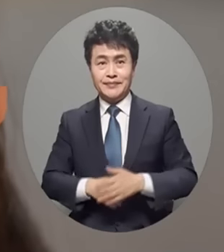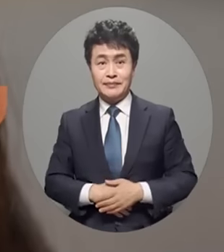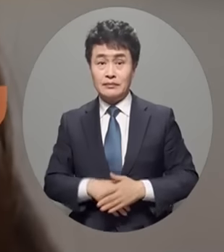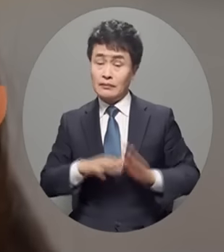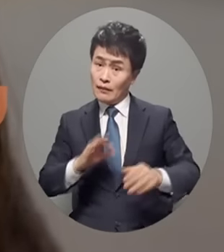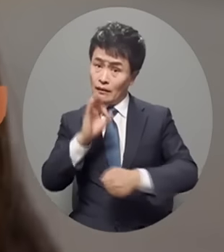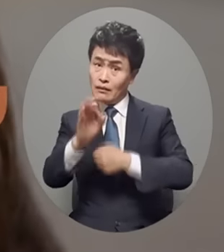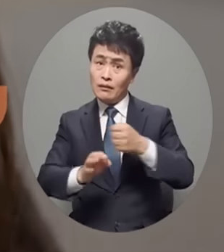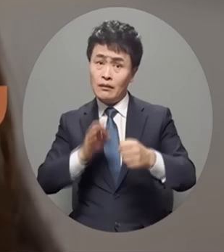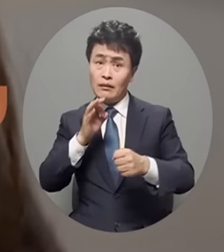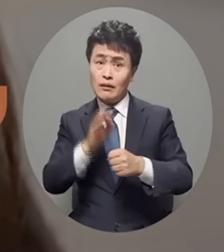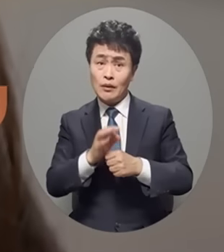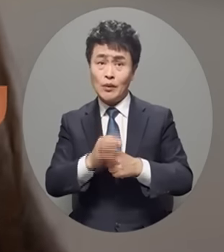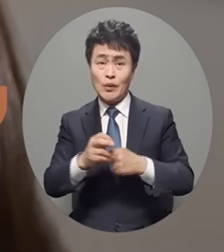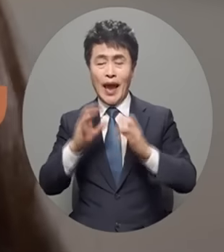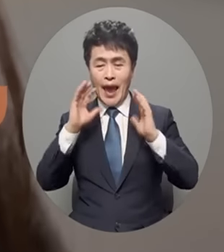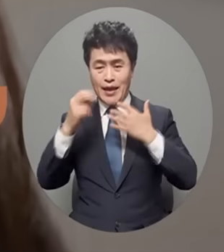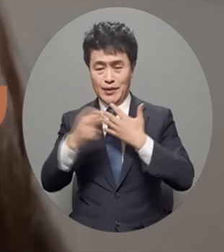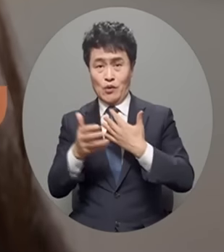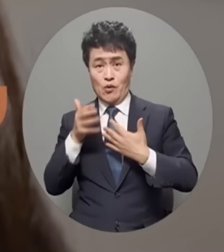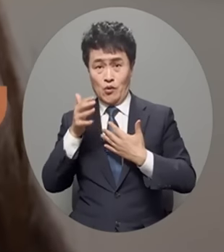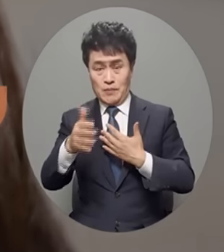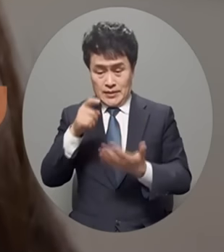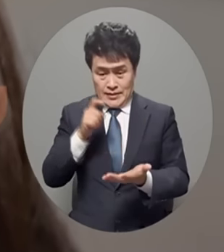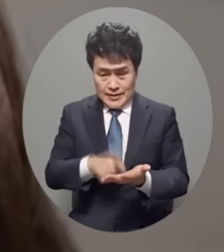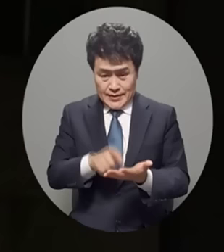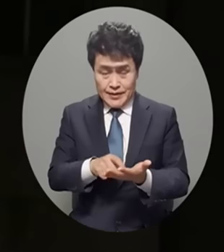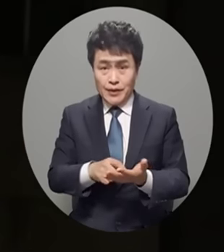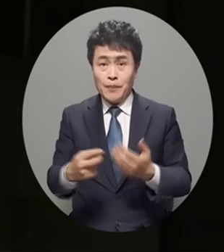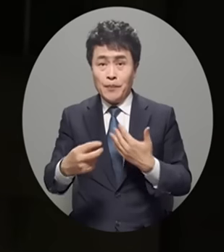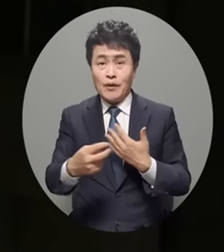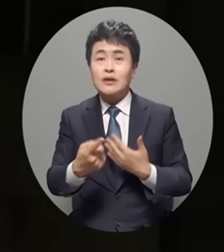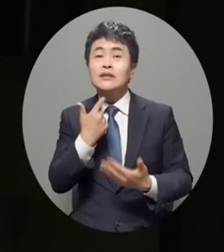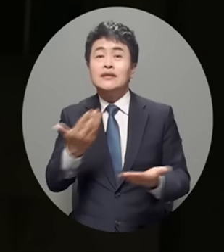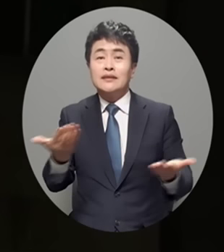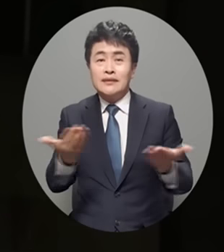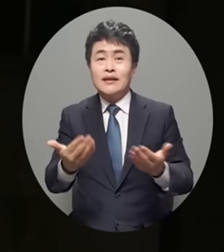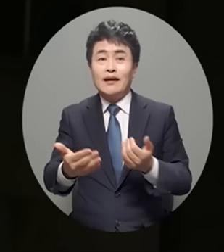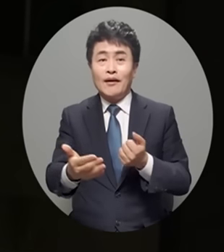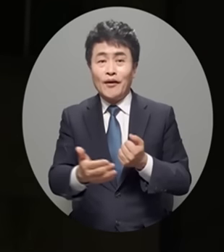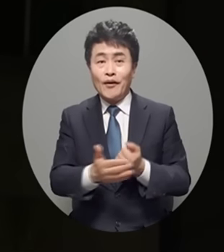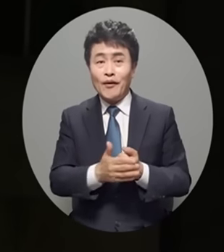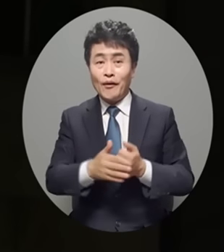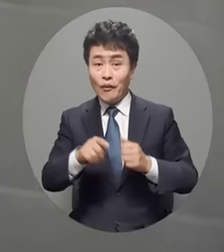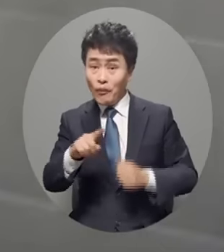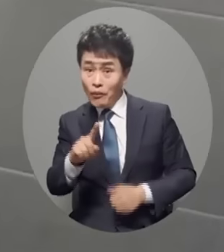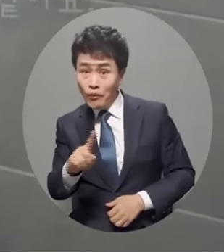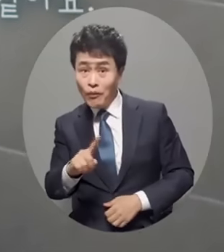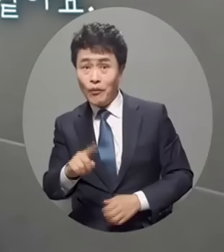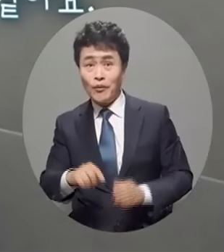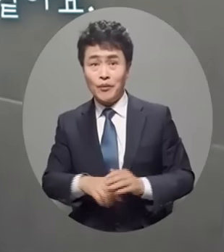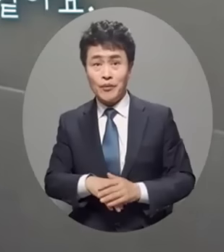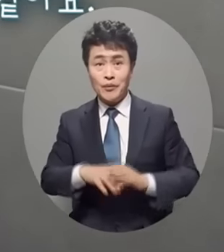10년은 소아전문응급센터에서 일을 했었는데요. 귀엽나? 어떻게 됐어요?